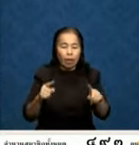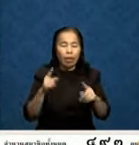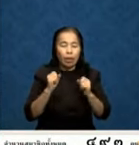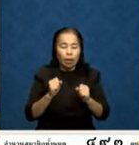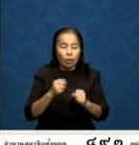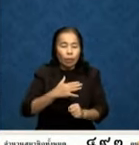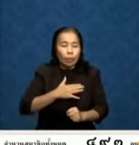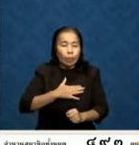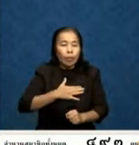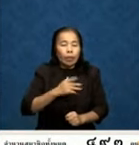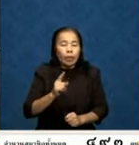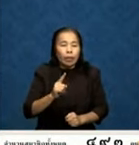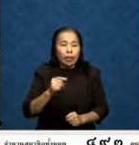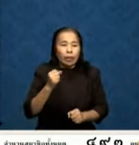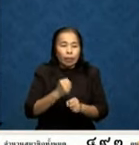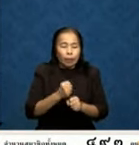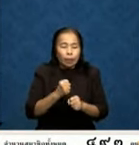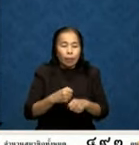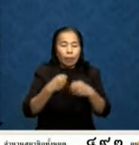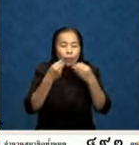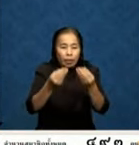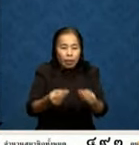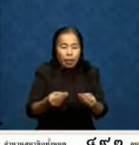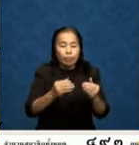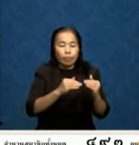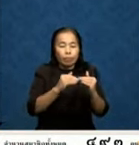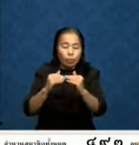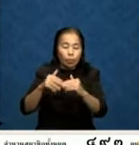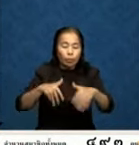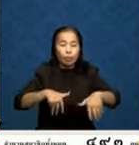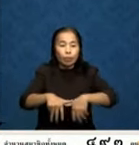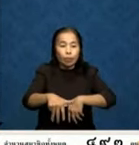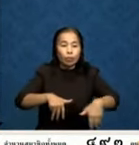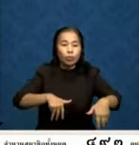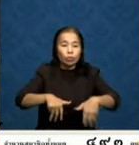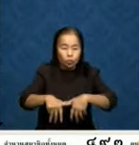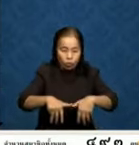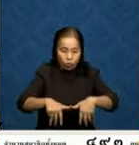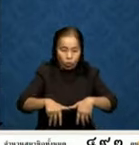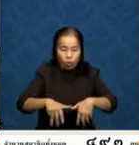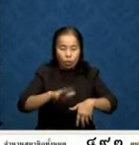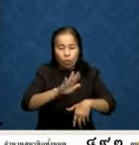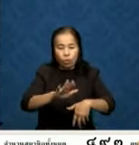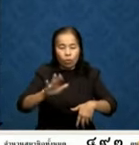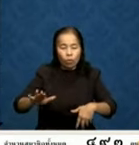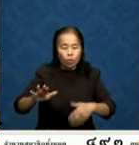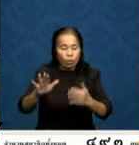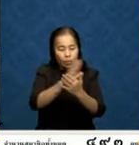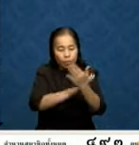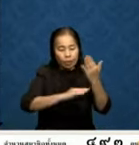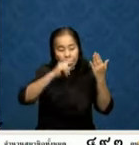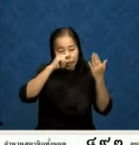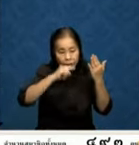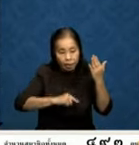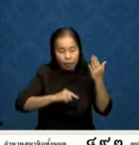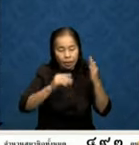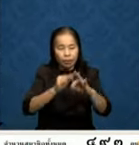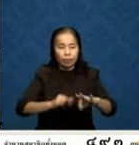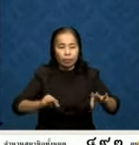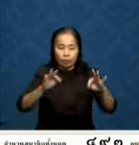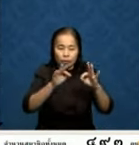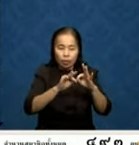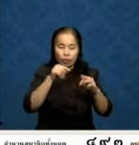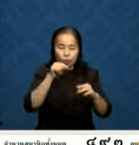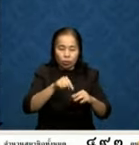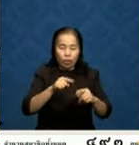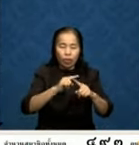จะให้priority นะครับกับประชาชนนะครับแล้วก็พี่น้องประชาชนแล้วก็คนในประเทศนะครับเป็นสำคัญนะครับแต่ทั้งหมดก็อ